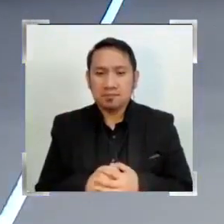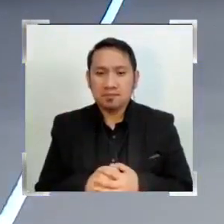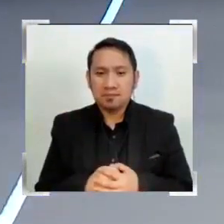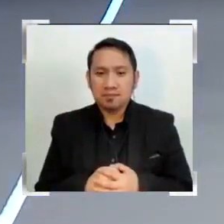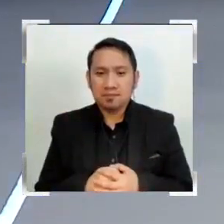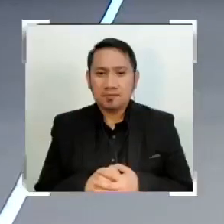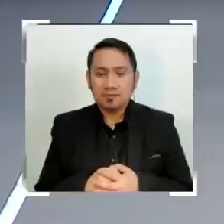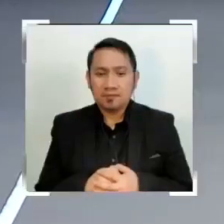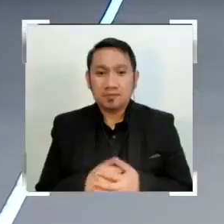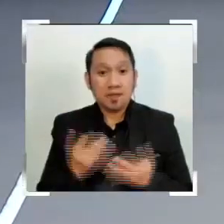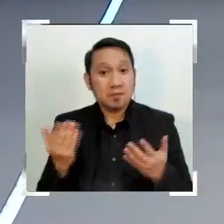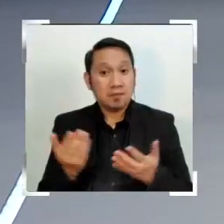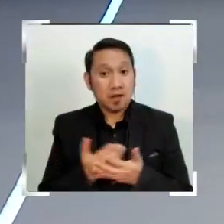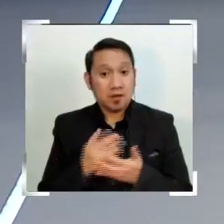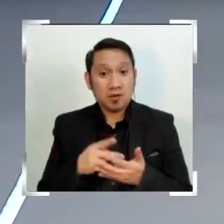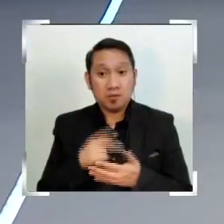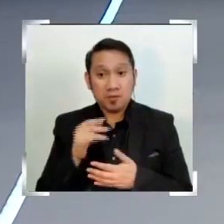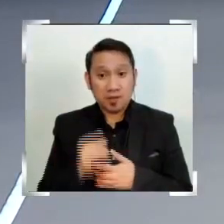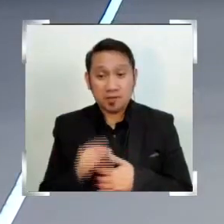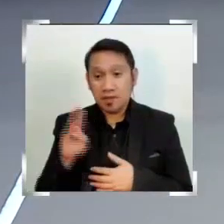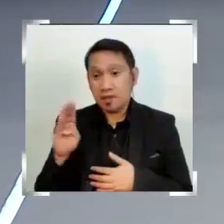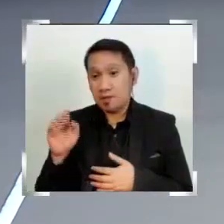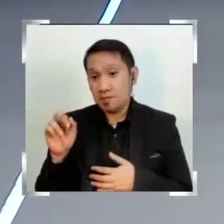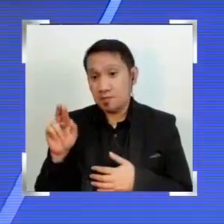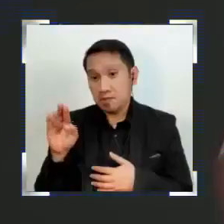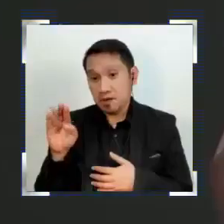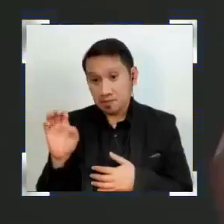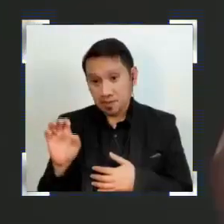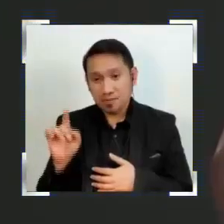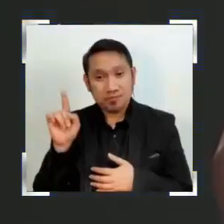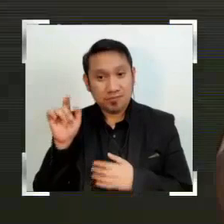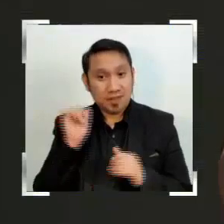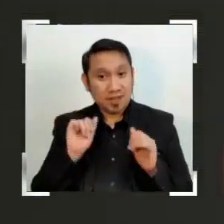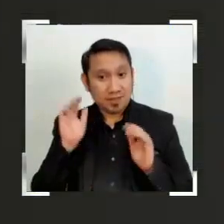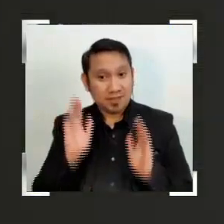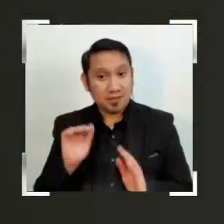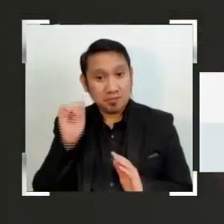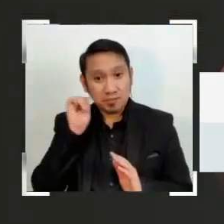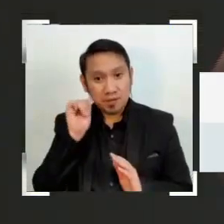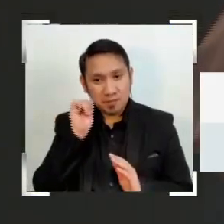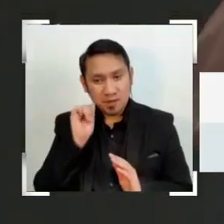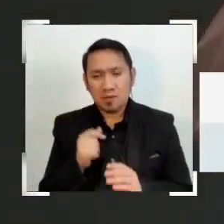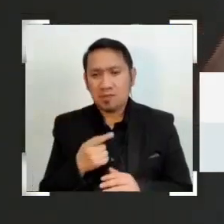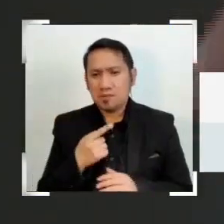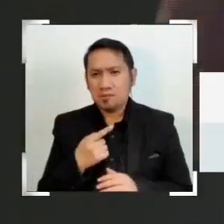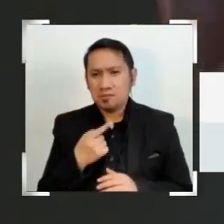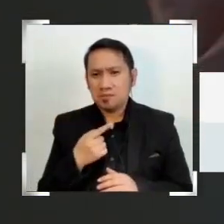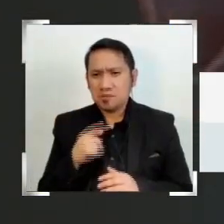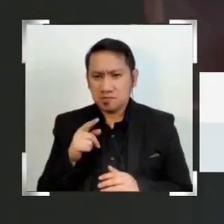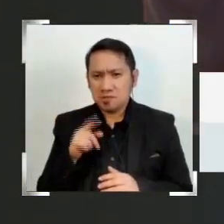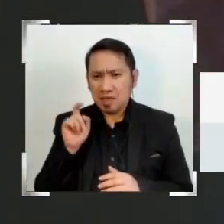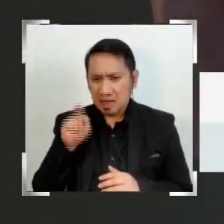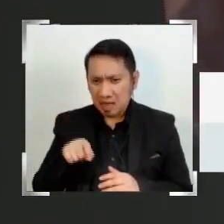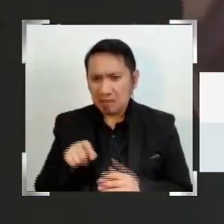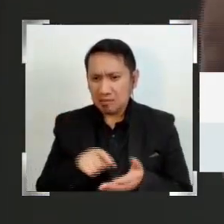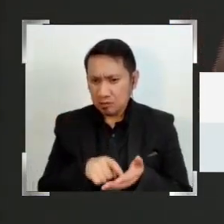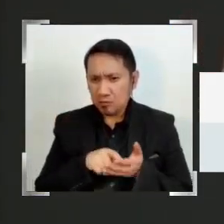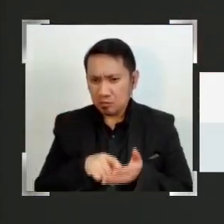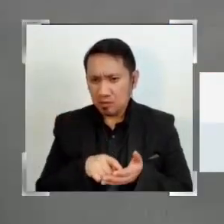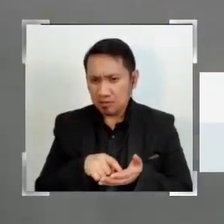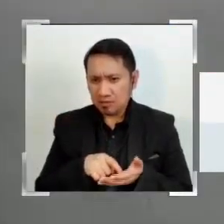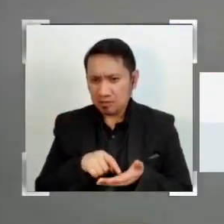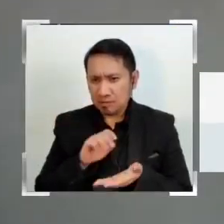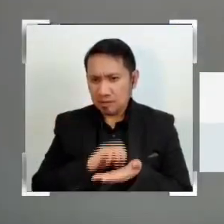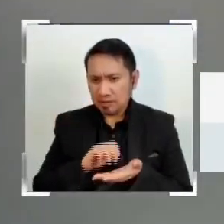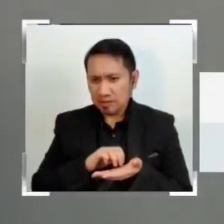May bagong proyekto si Barbie Fortesa. At para sa proyektong yan, kailangan daw niyang mag-ensayo ng pagsasayaw. Ang kay